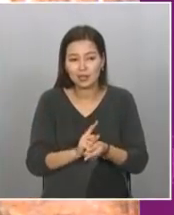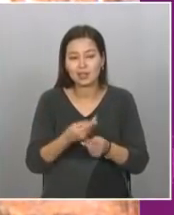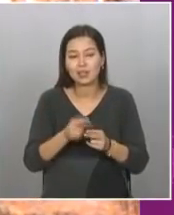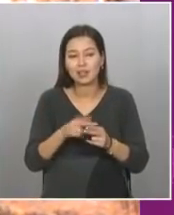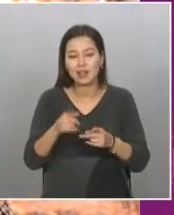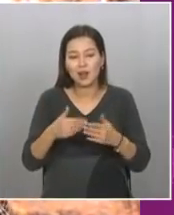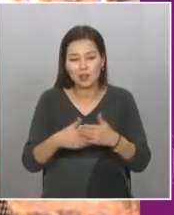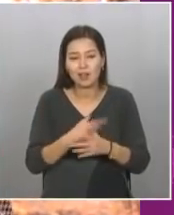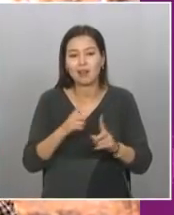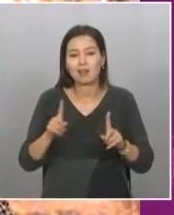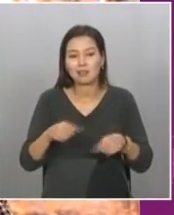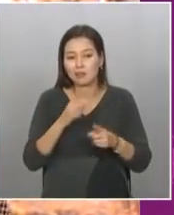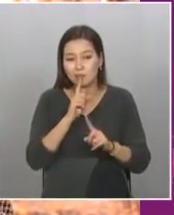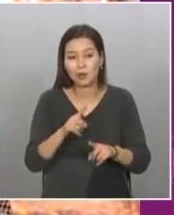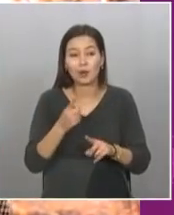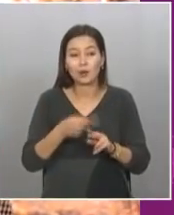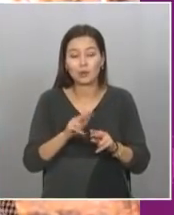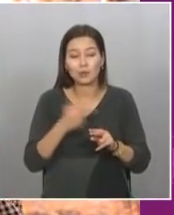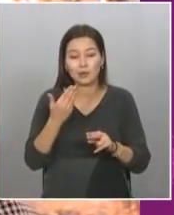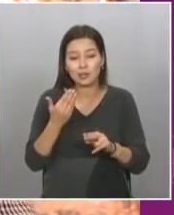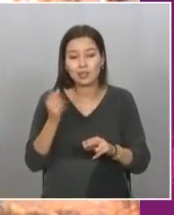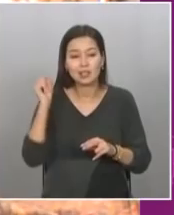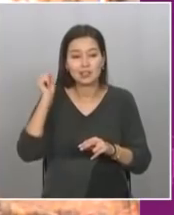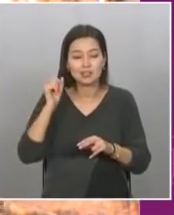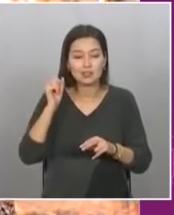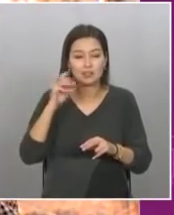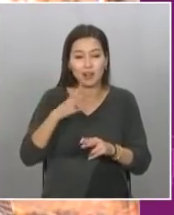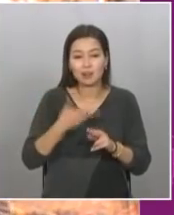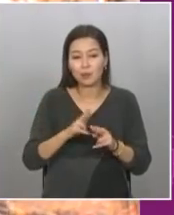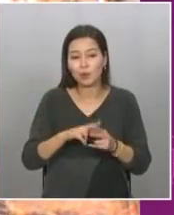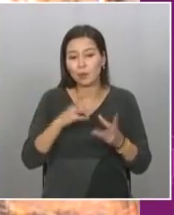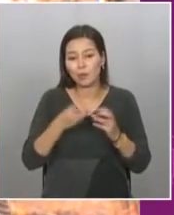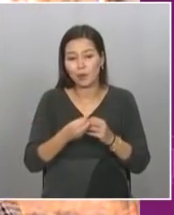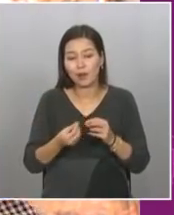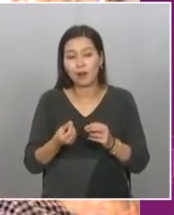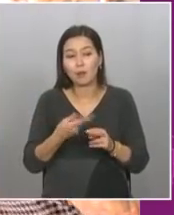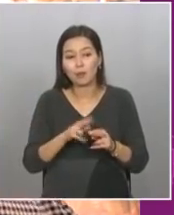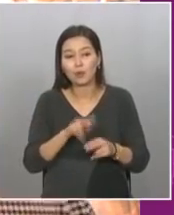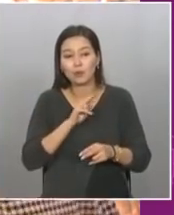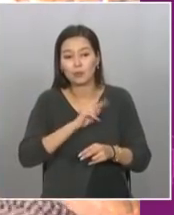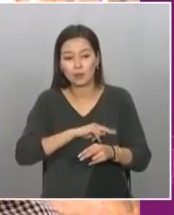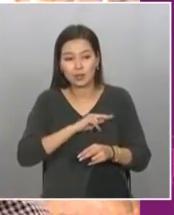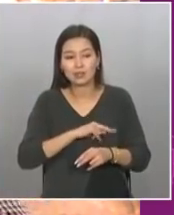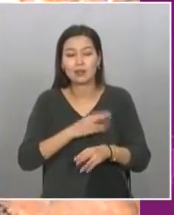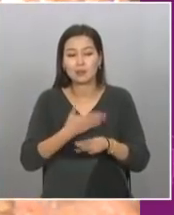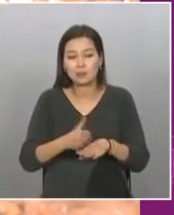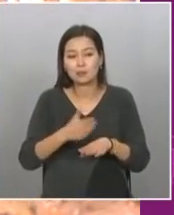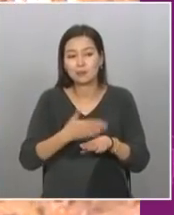жаңару келмейді, өйткені жарықтың мөлшері аз. Сондықтан бұл процесті біртіндеп жаңағы